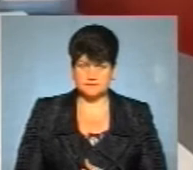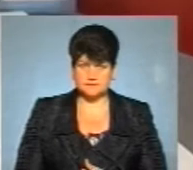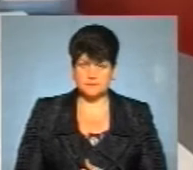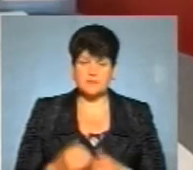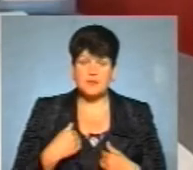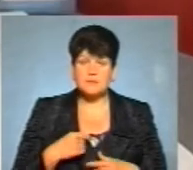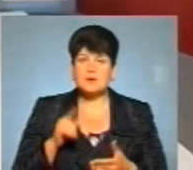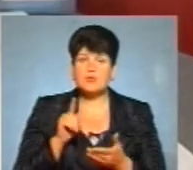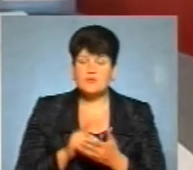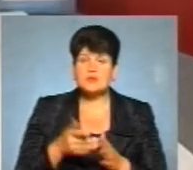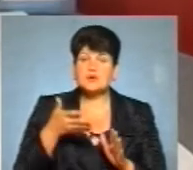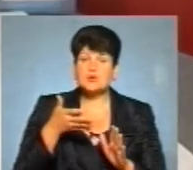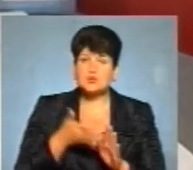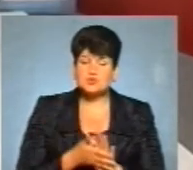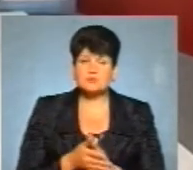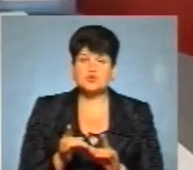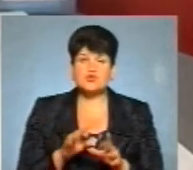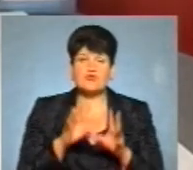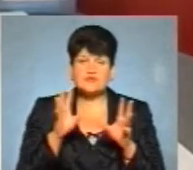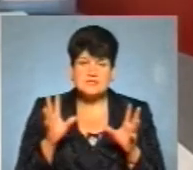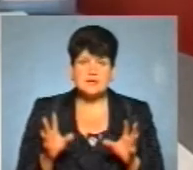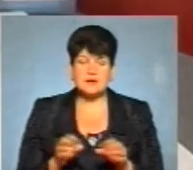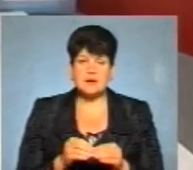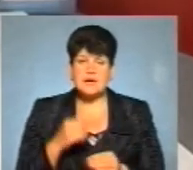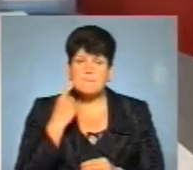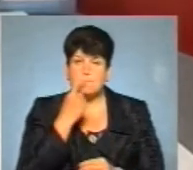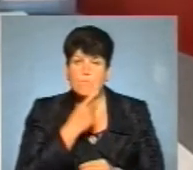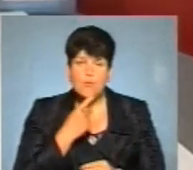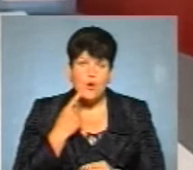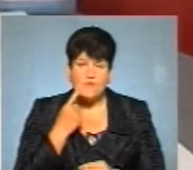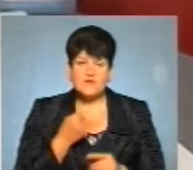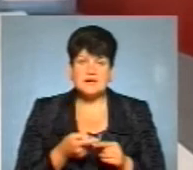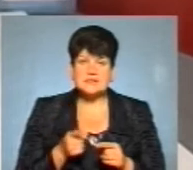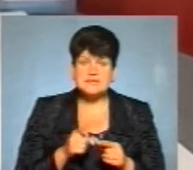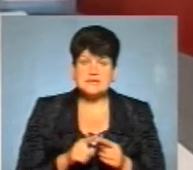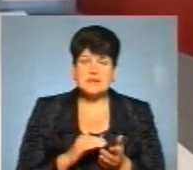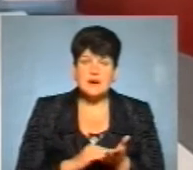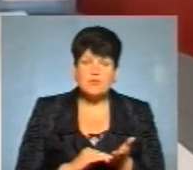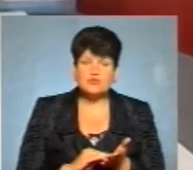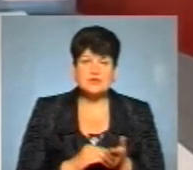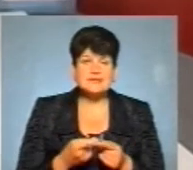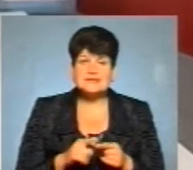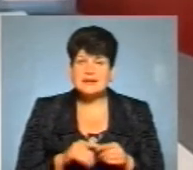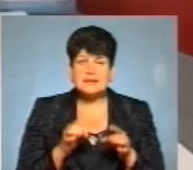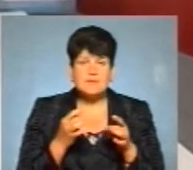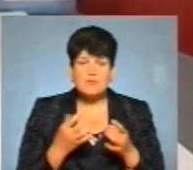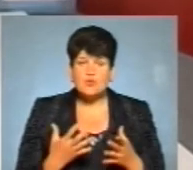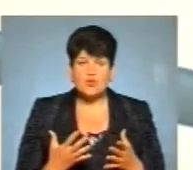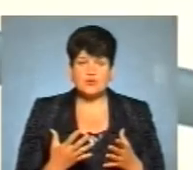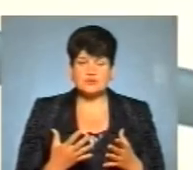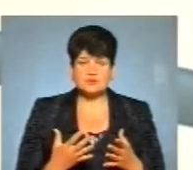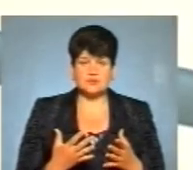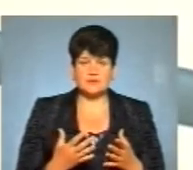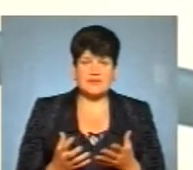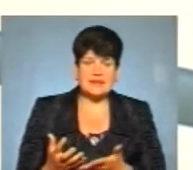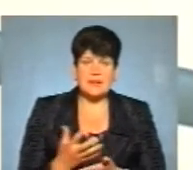Ми повинні розуміти, що взагалі мова – це, я повторюся, це не просто система, набір